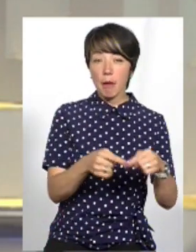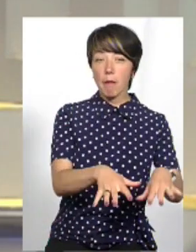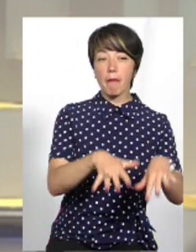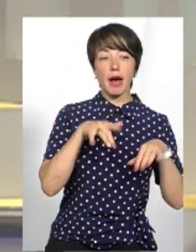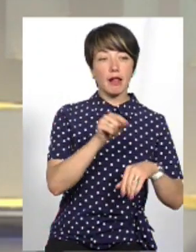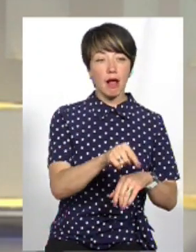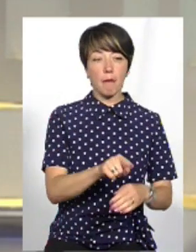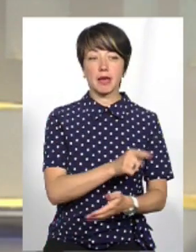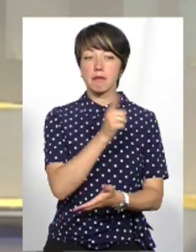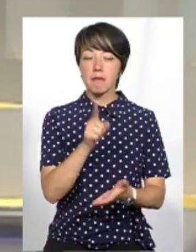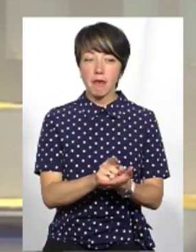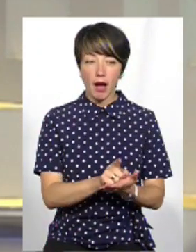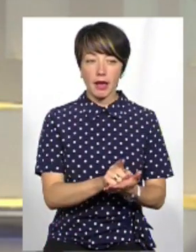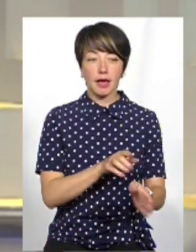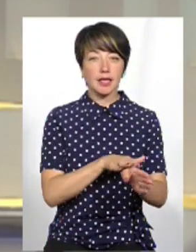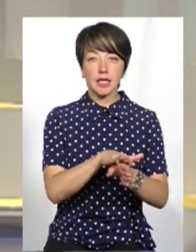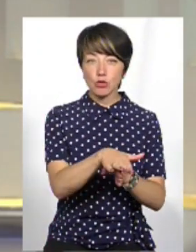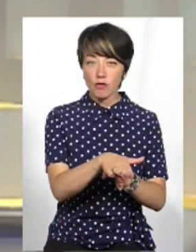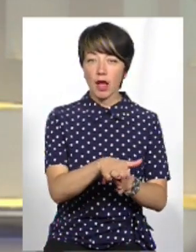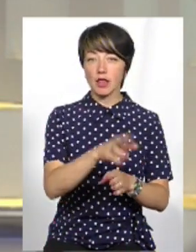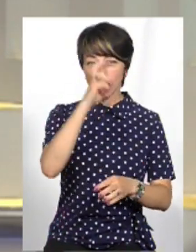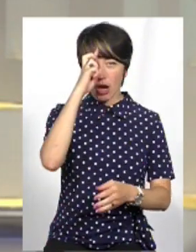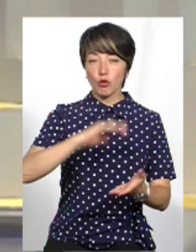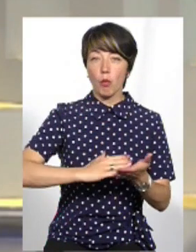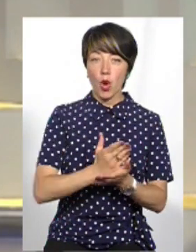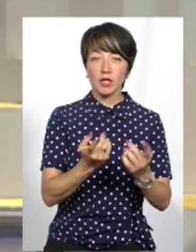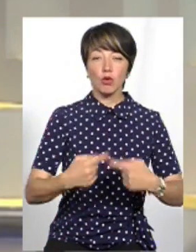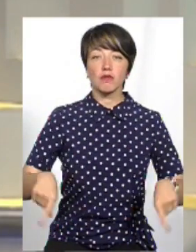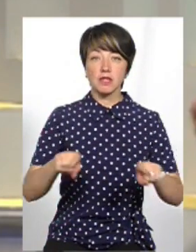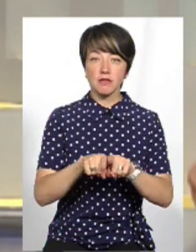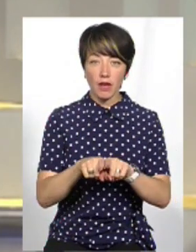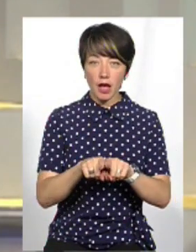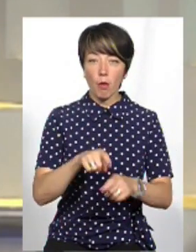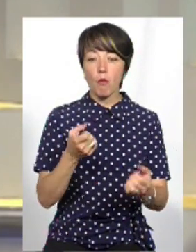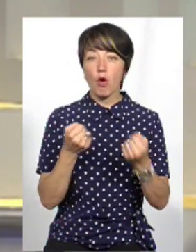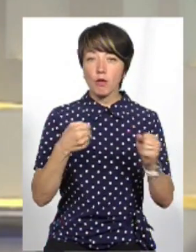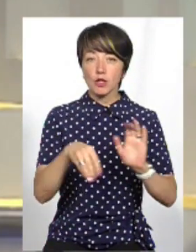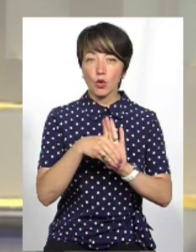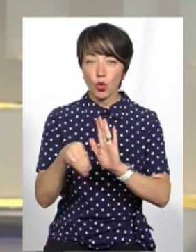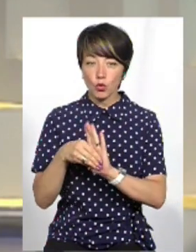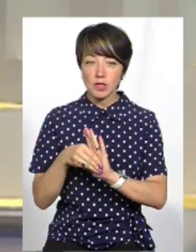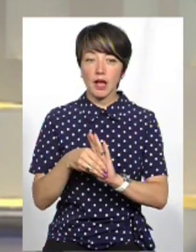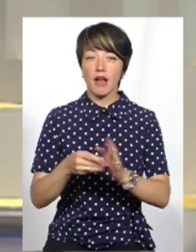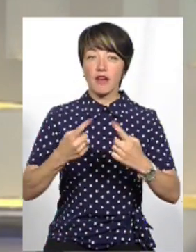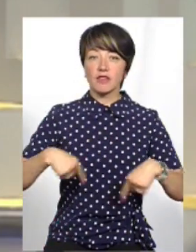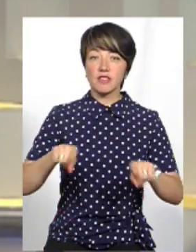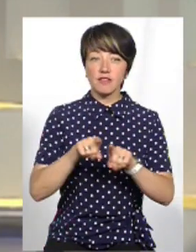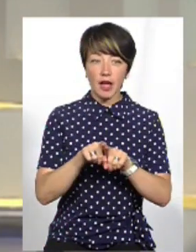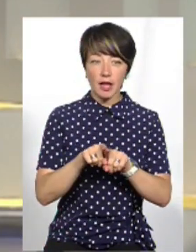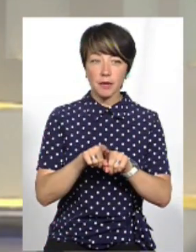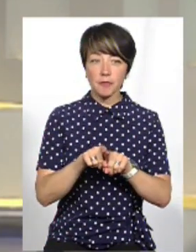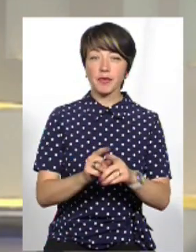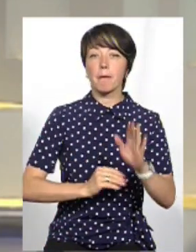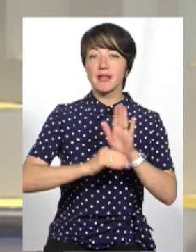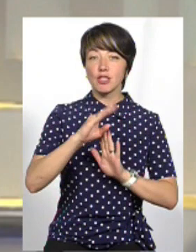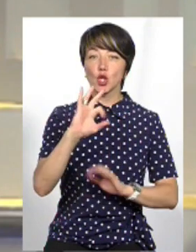парламент має реалізувати державну політику в сфері боротьби з корупцією, в сфері підвищення всіх